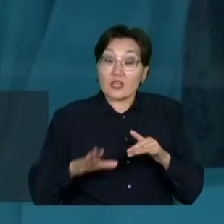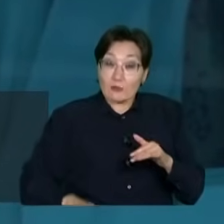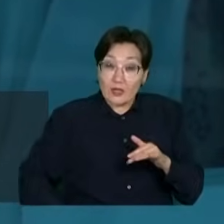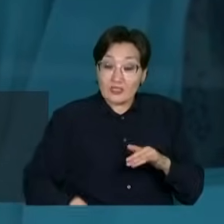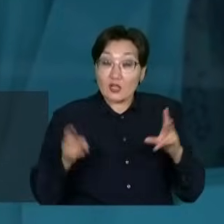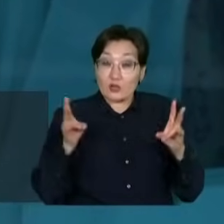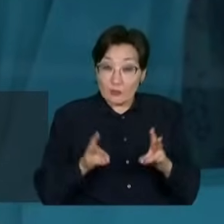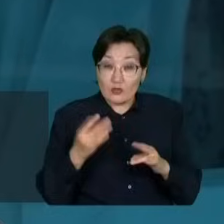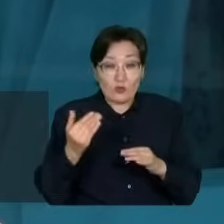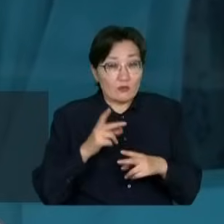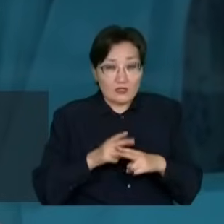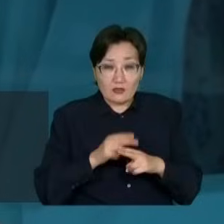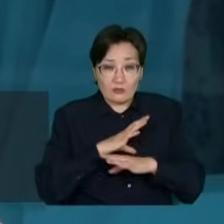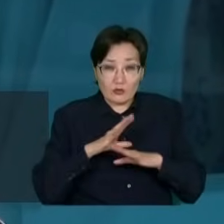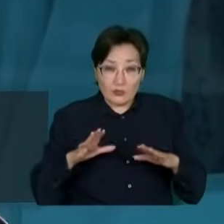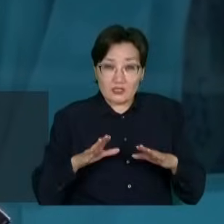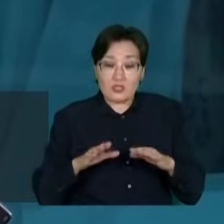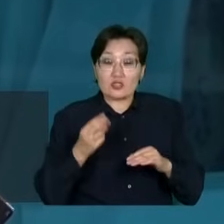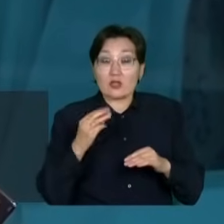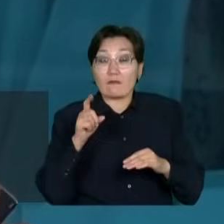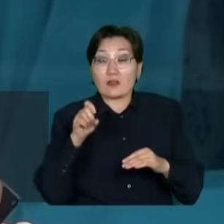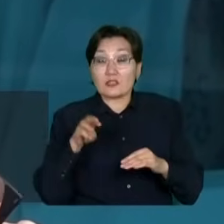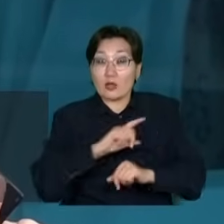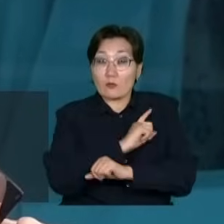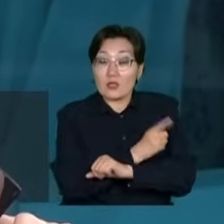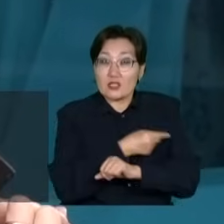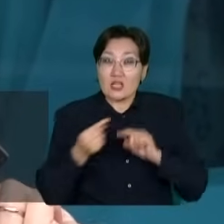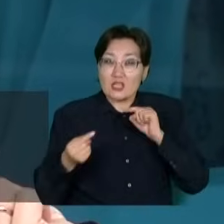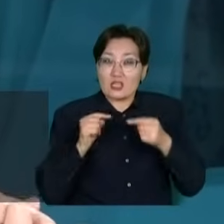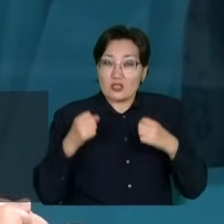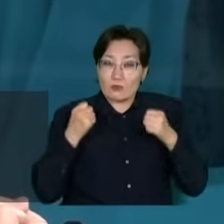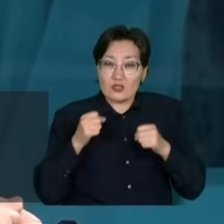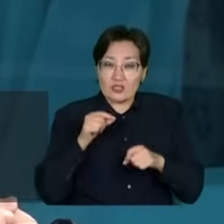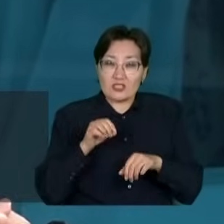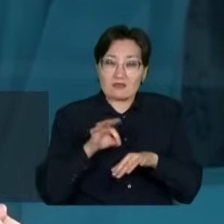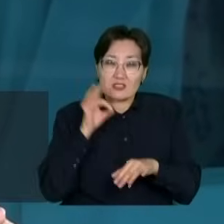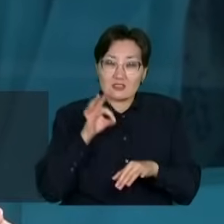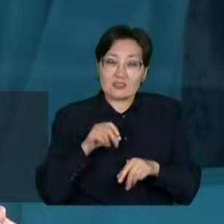жарақаттап алғаны оған мүлде кедергі болмады. Шавкаттың мықтылығын қарсыласы да бірден сезді.